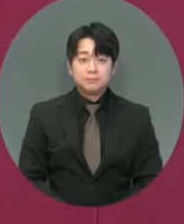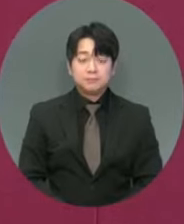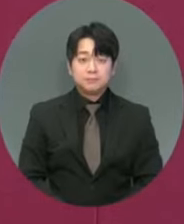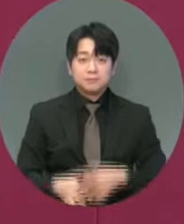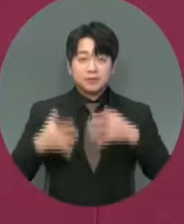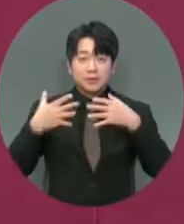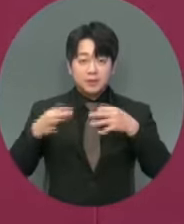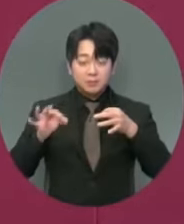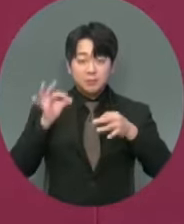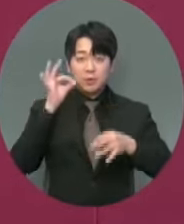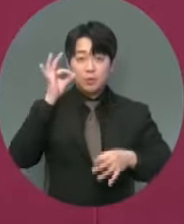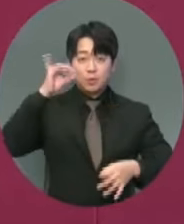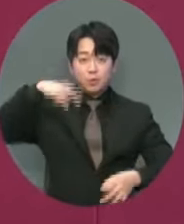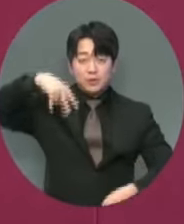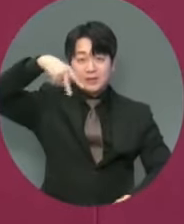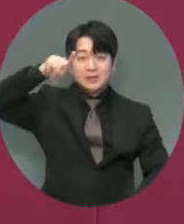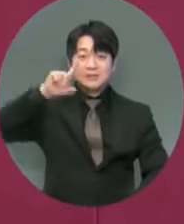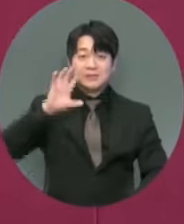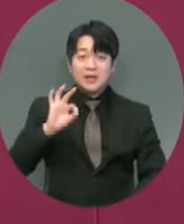김위상 의원,